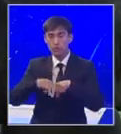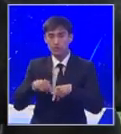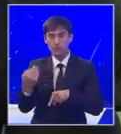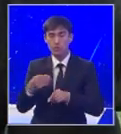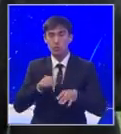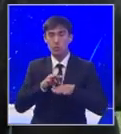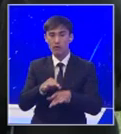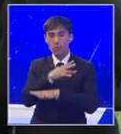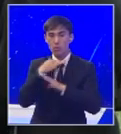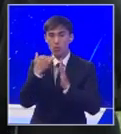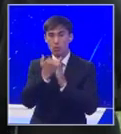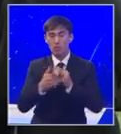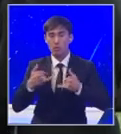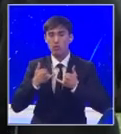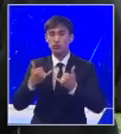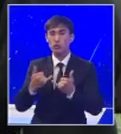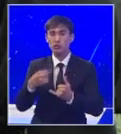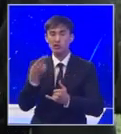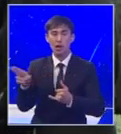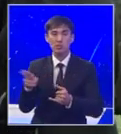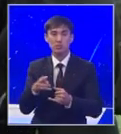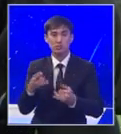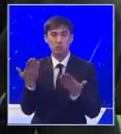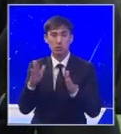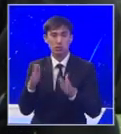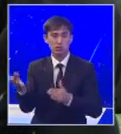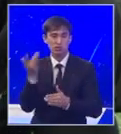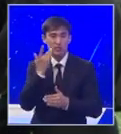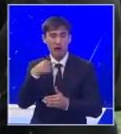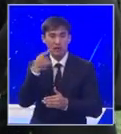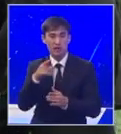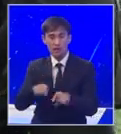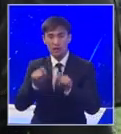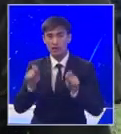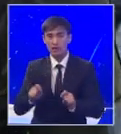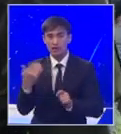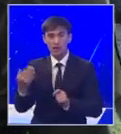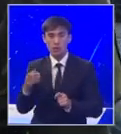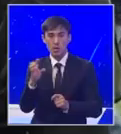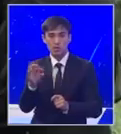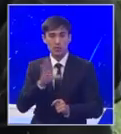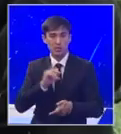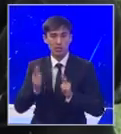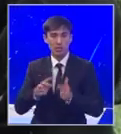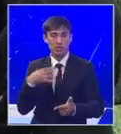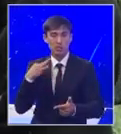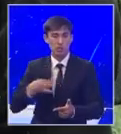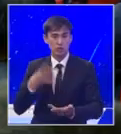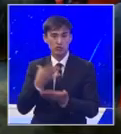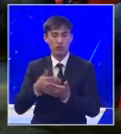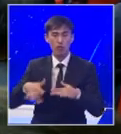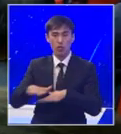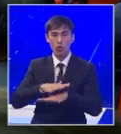ним мы провели много программ посвященного декабрьским событиям и он всегда говорил открыто песен был настоящим сыном своего народа